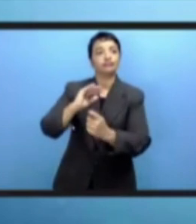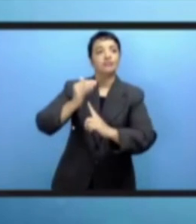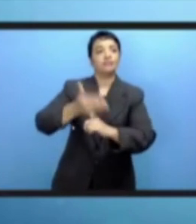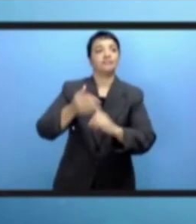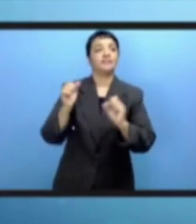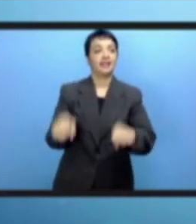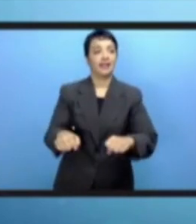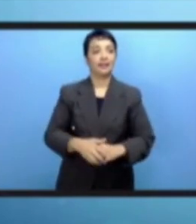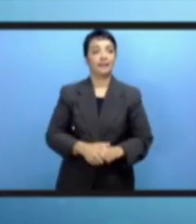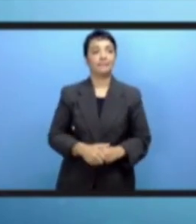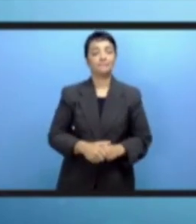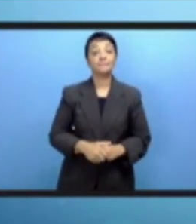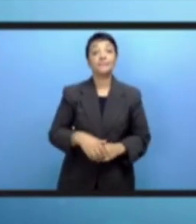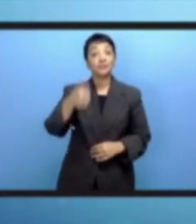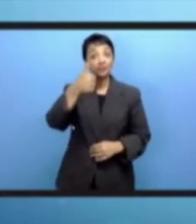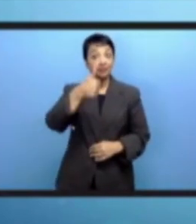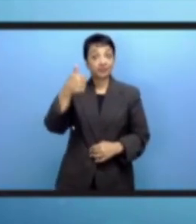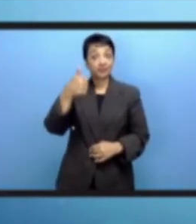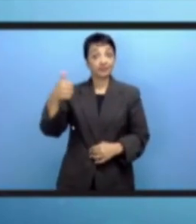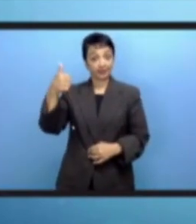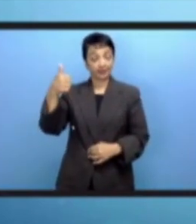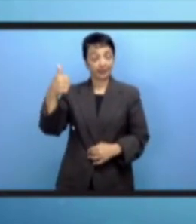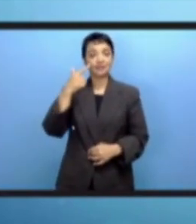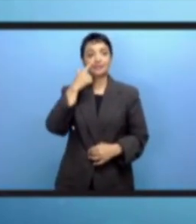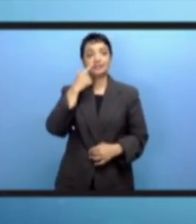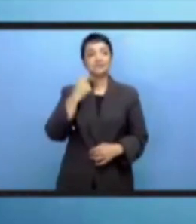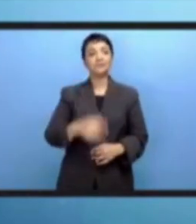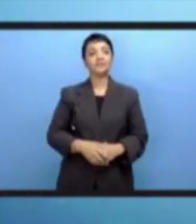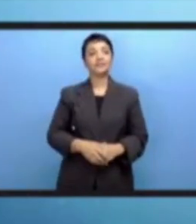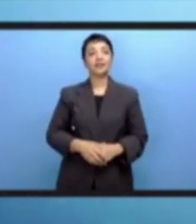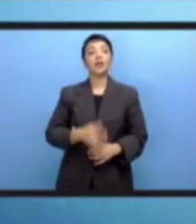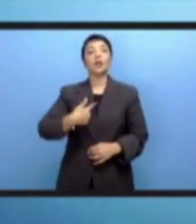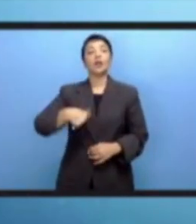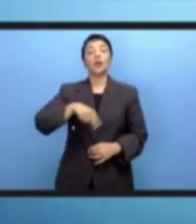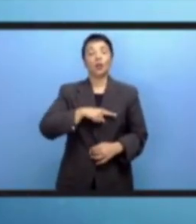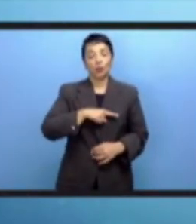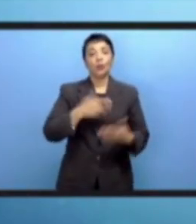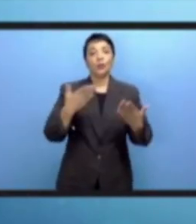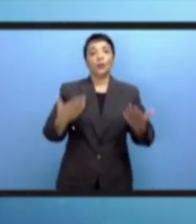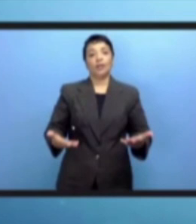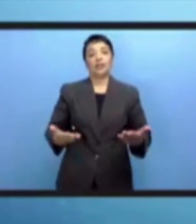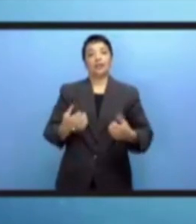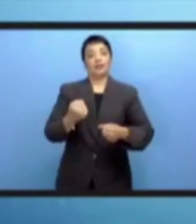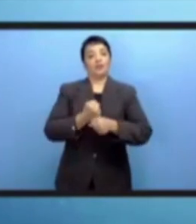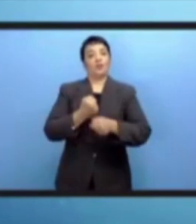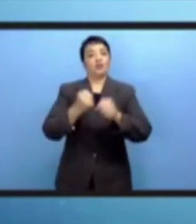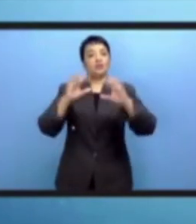становится общепринятой практикой в условиях анонимности в интернете.